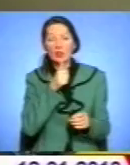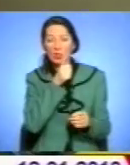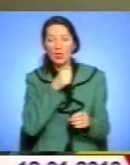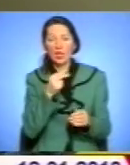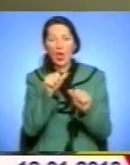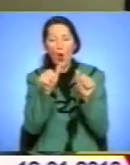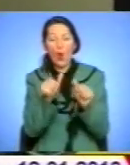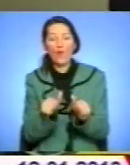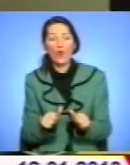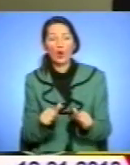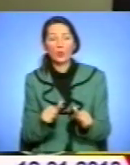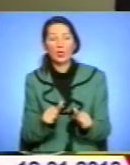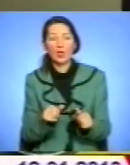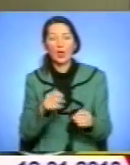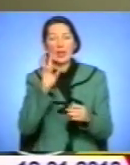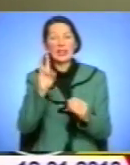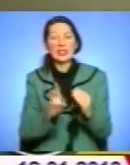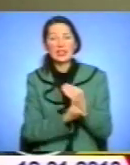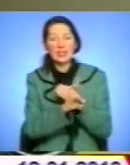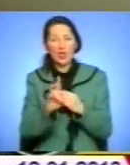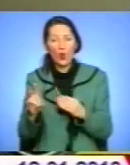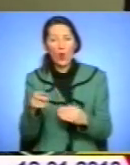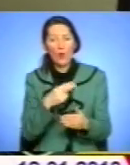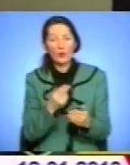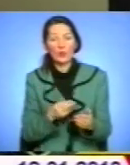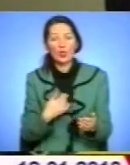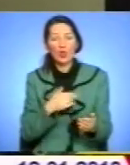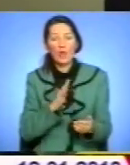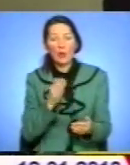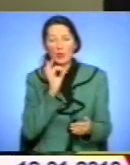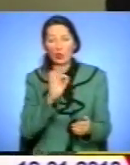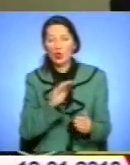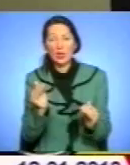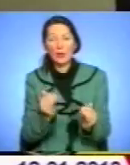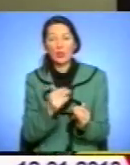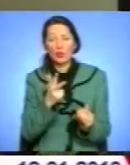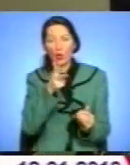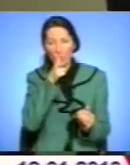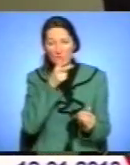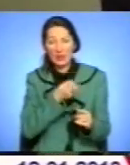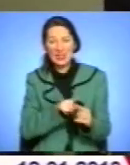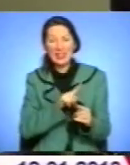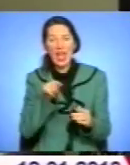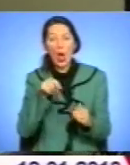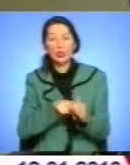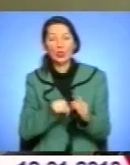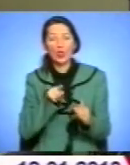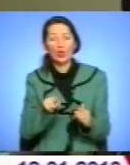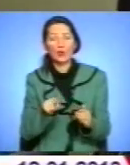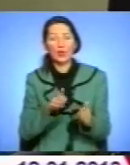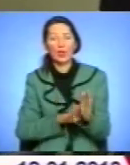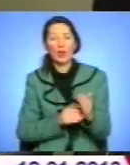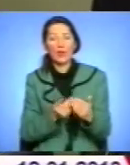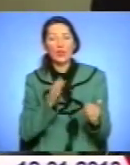трьох місяців, то воно буде якось, скажімо, неправдоподібно, бо це не означає, що він від ранку